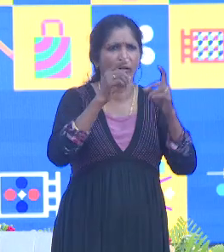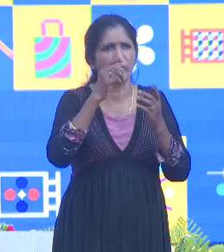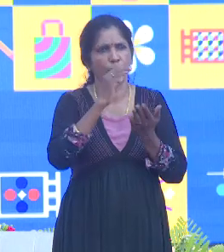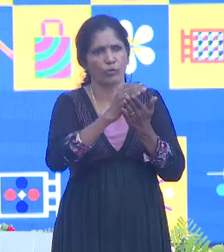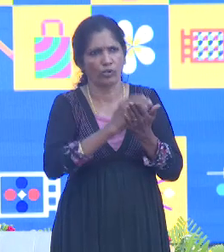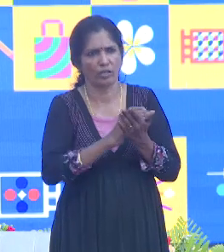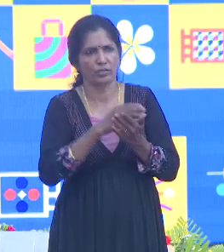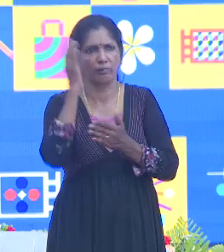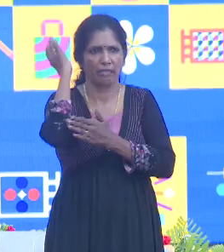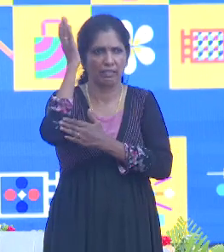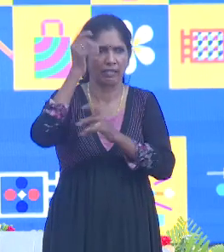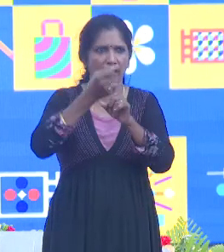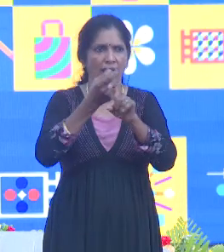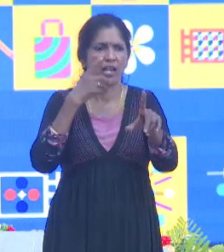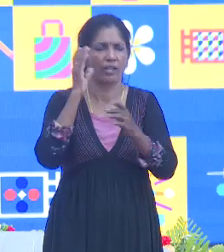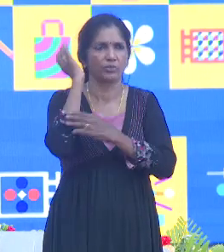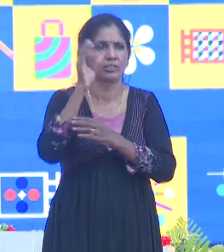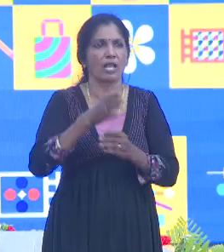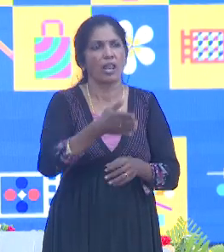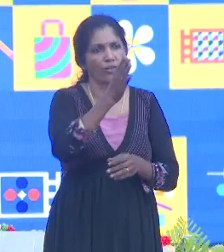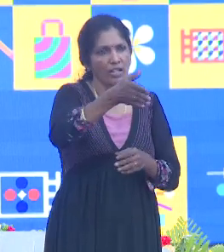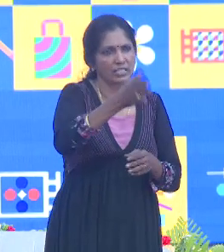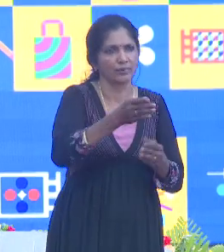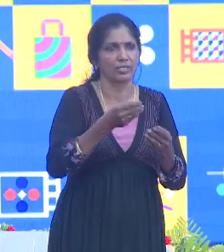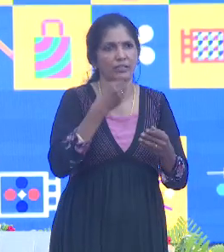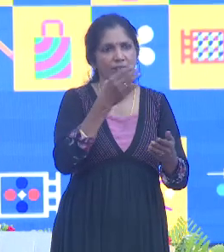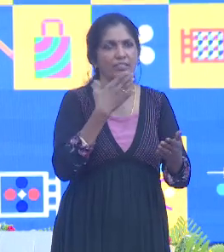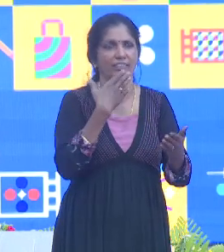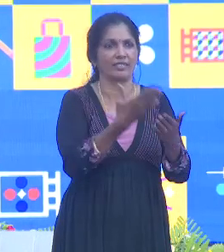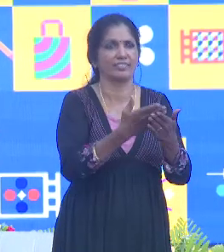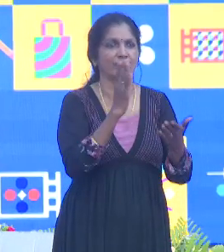പദ്ധതിക്ക് എല്ലാവിധ ആശംസകളും അർപ്പിച്ചുകൊണ്ട് ഞാൻ എൻ്റെ വാക്കുകൾ നിർത്തട്ടെ. നന്ദി, നമസ്കാരം.